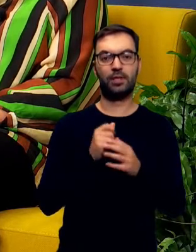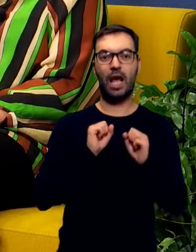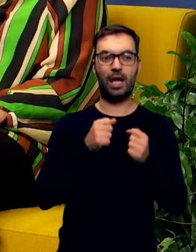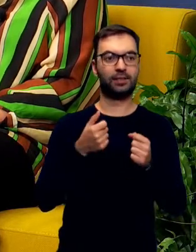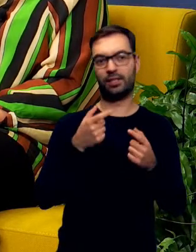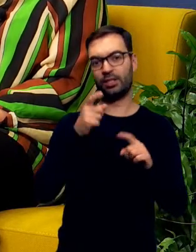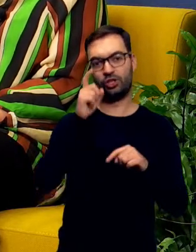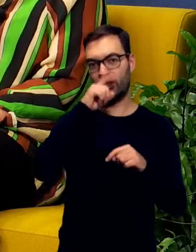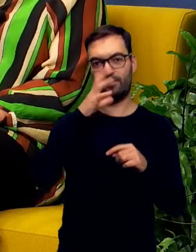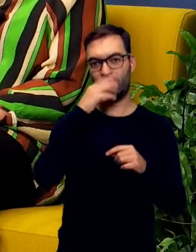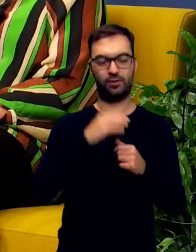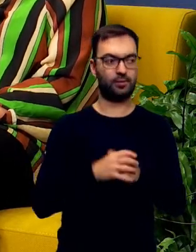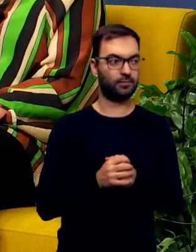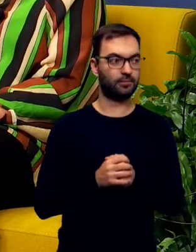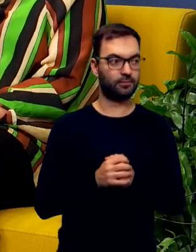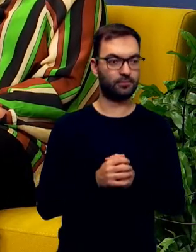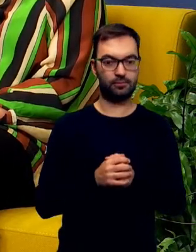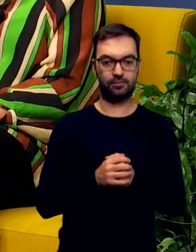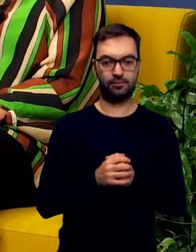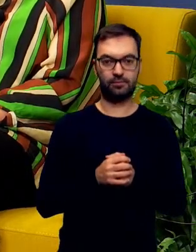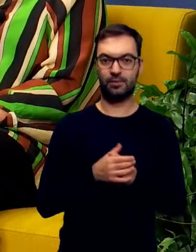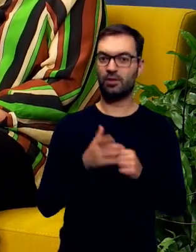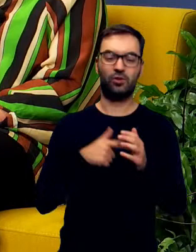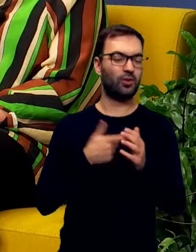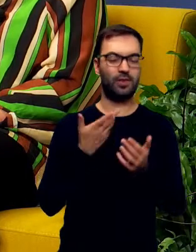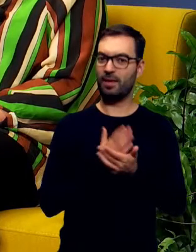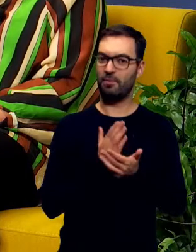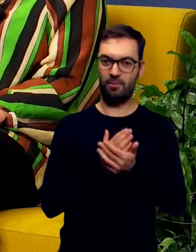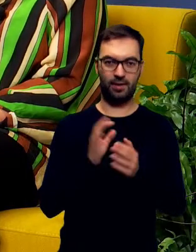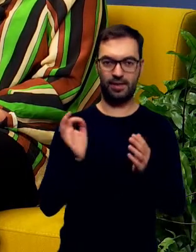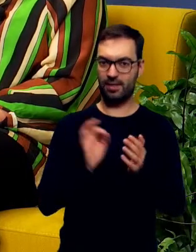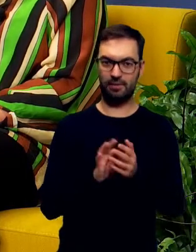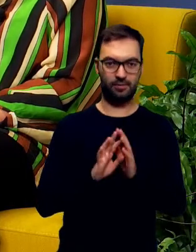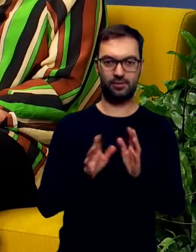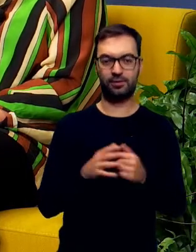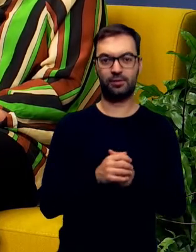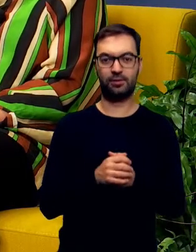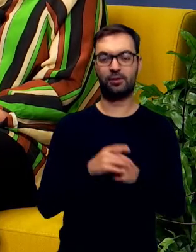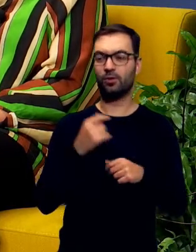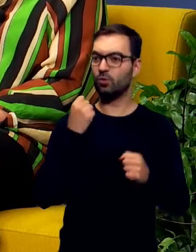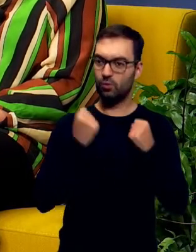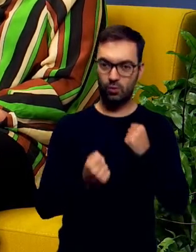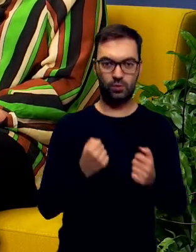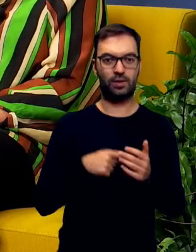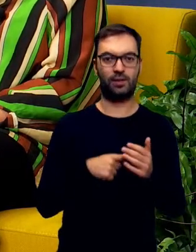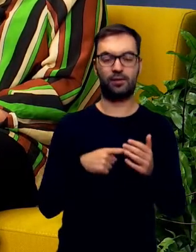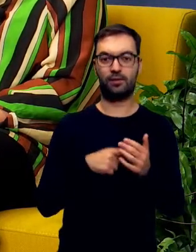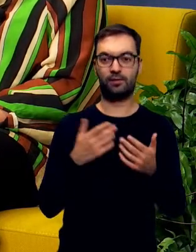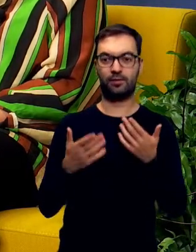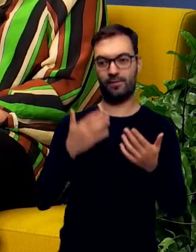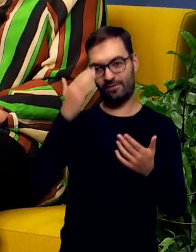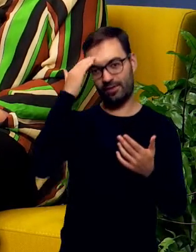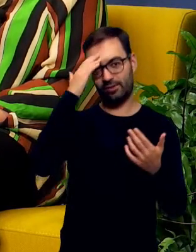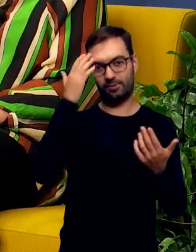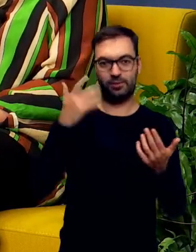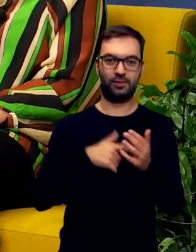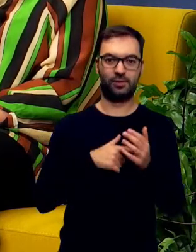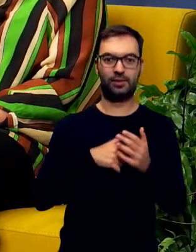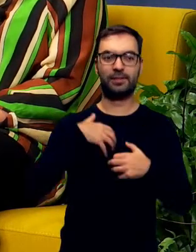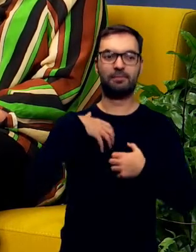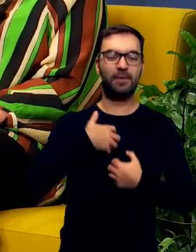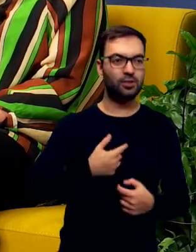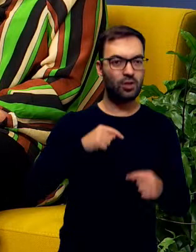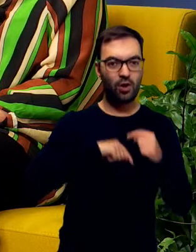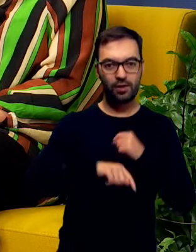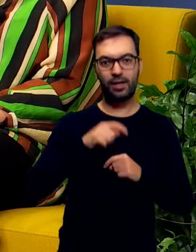nie przebiega tak, jak powinna. Nie pomaga to absolutnie, jest to trudne, wiadomo, że